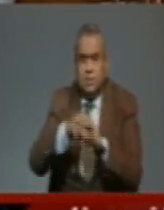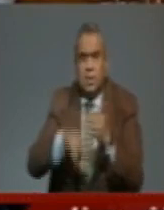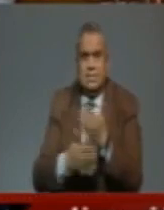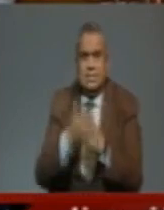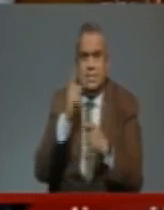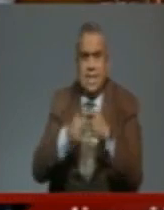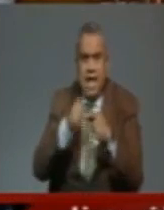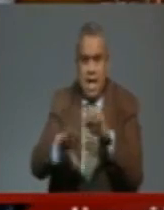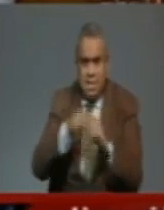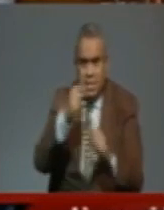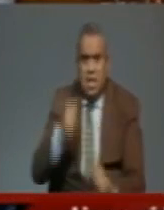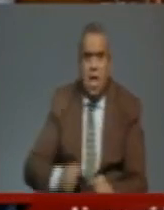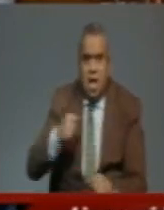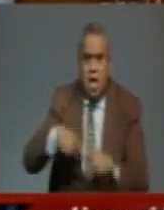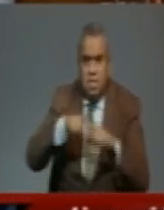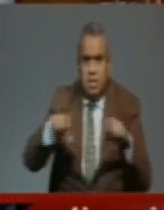الله نرجعها زي ما كانت. بعده